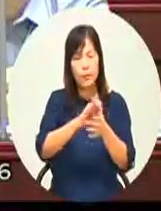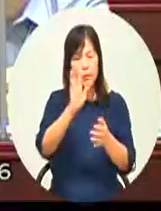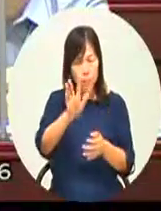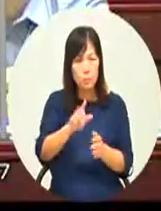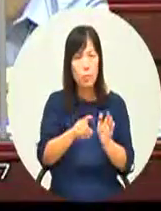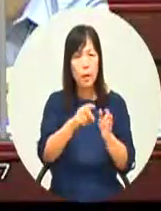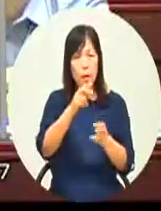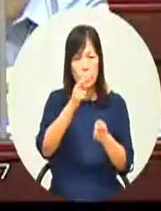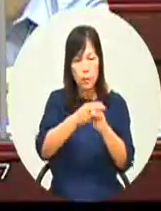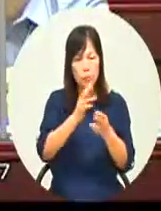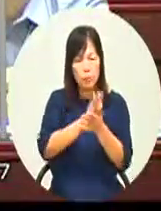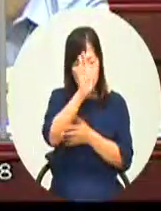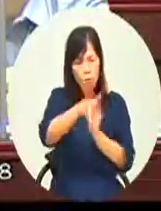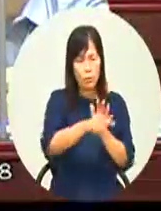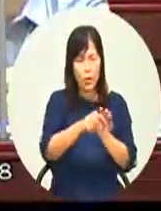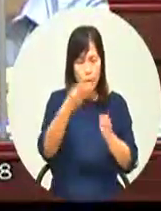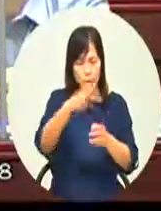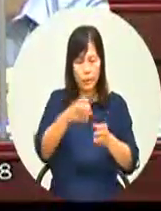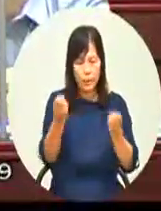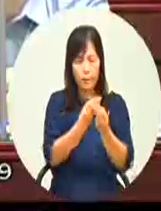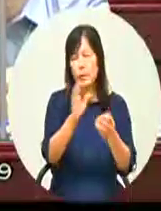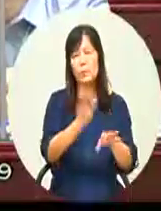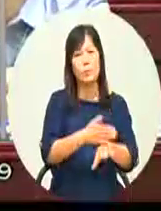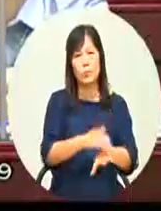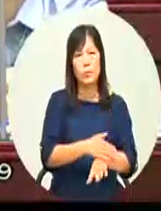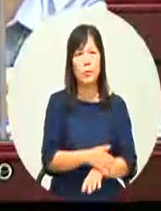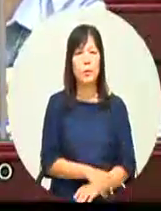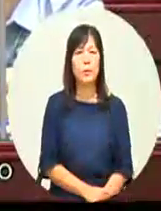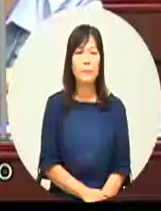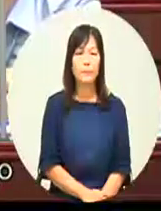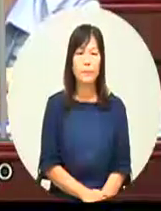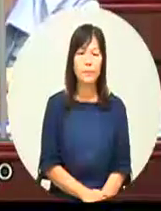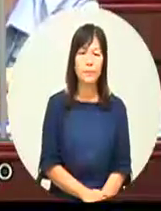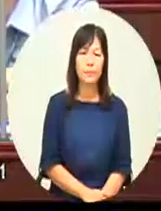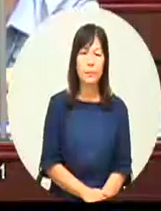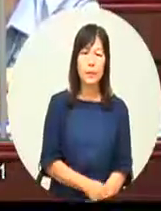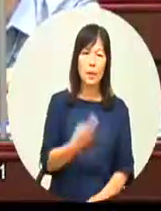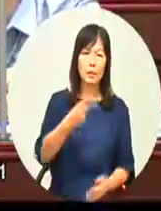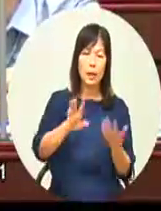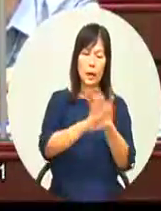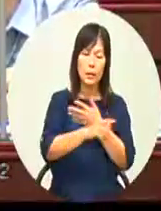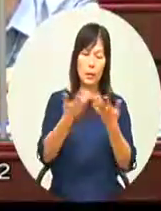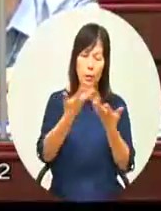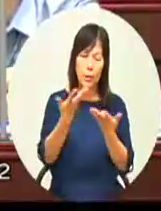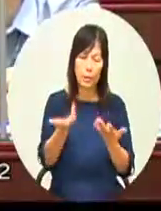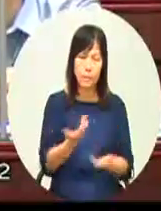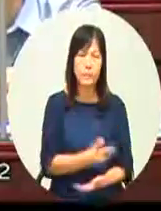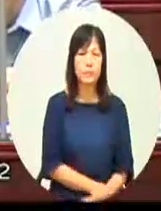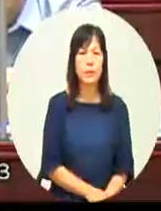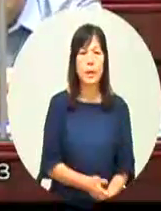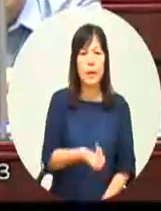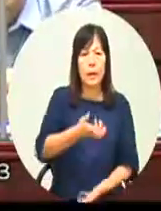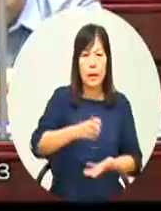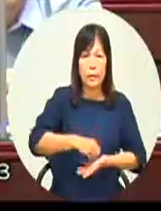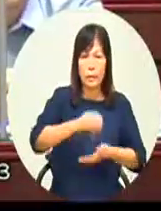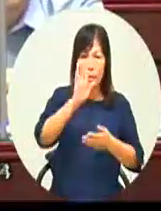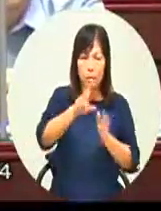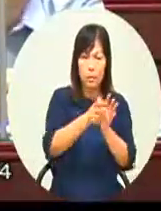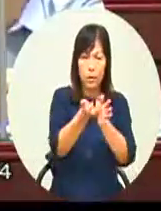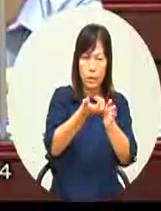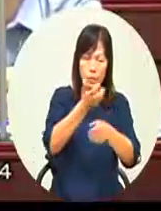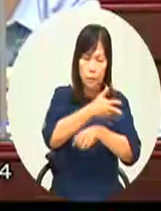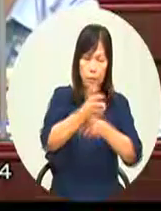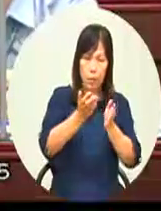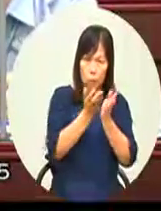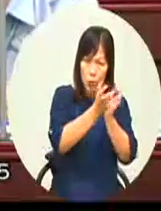信应该不会有再有这个情况。 那还有另外两个问题。 刚才议员所提到的那个前镇轮渡